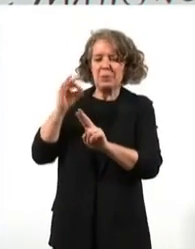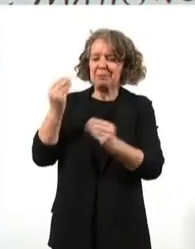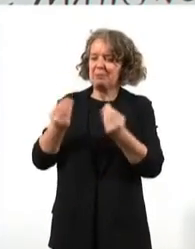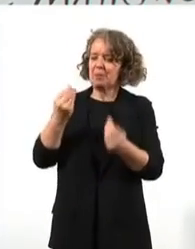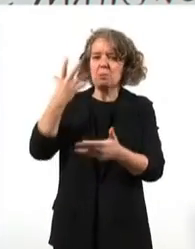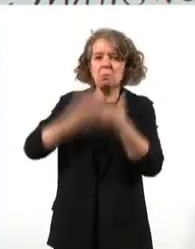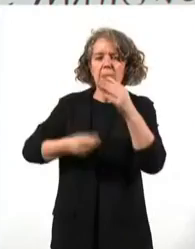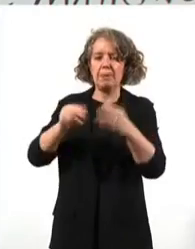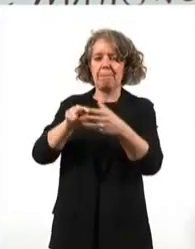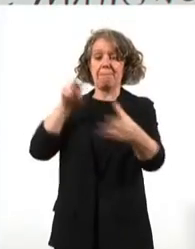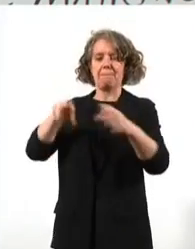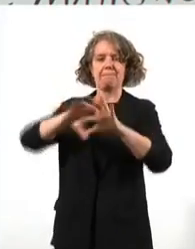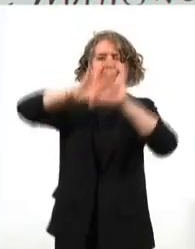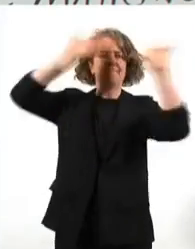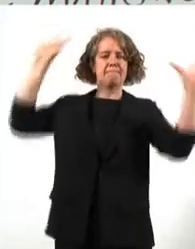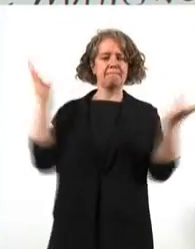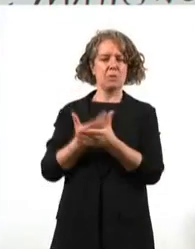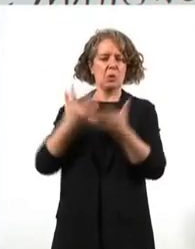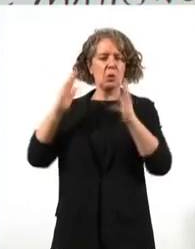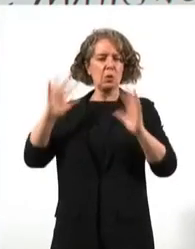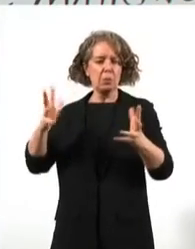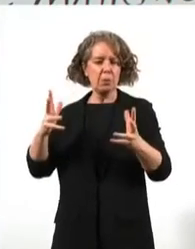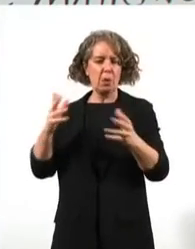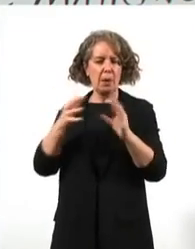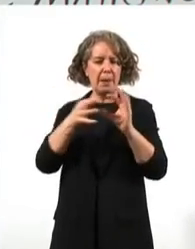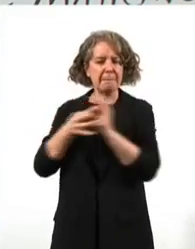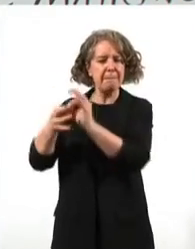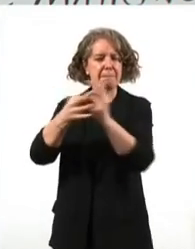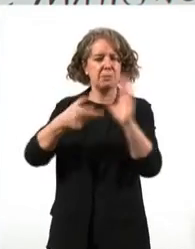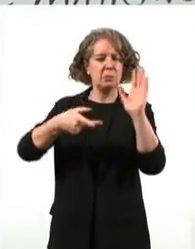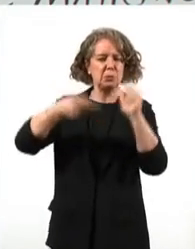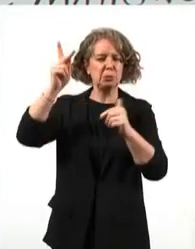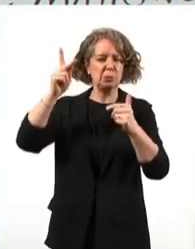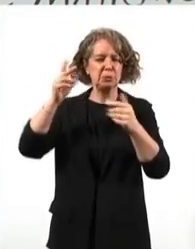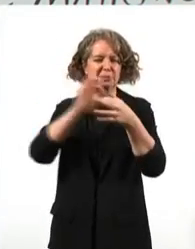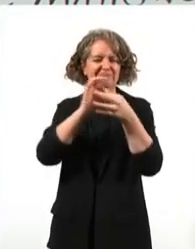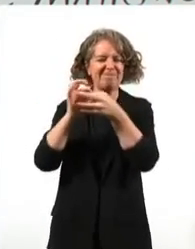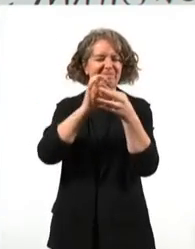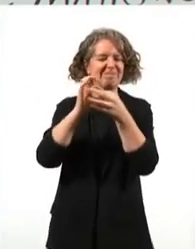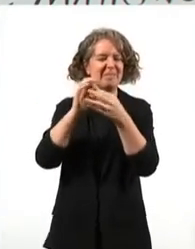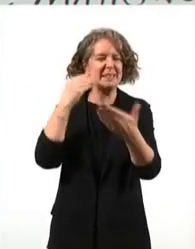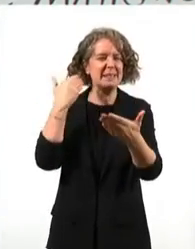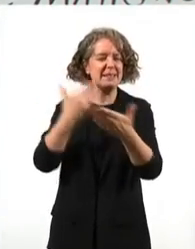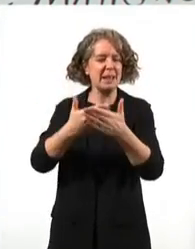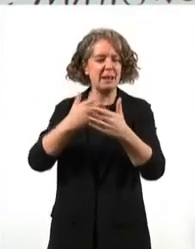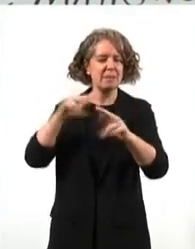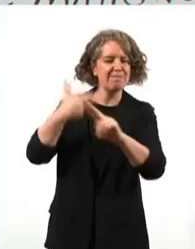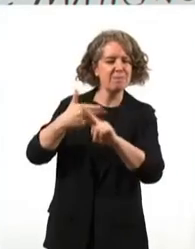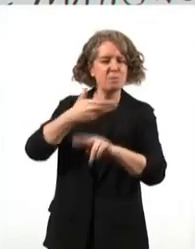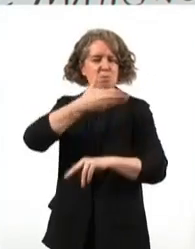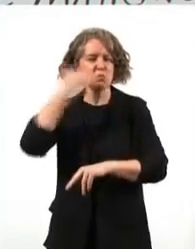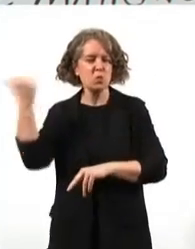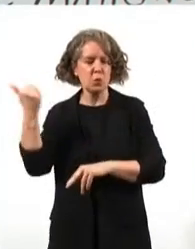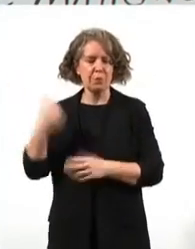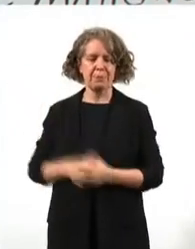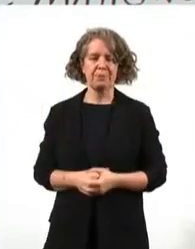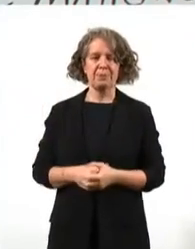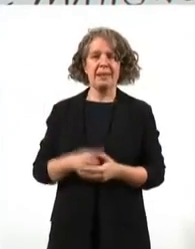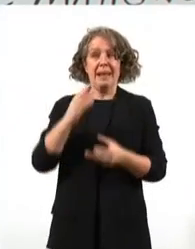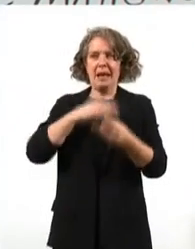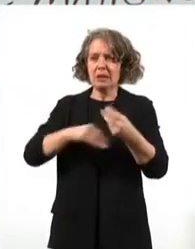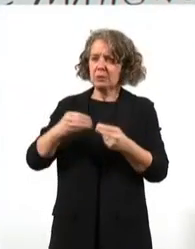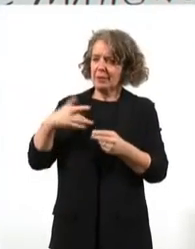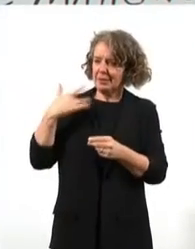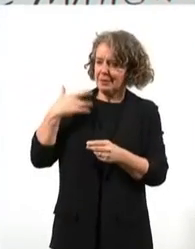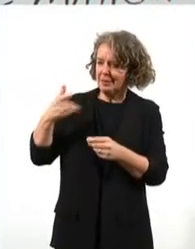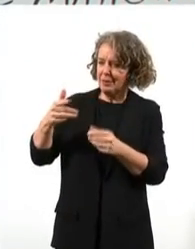on articule mieux et on renforce nos réponses. Je pense quand même, et moi ça m'intéresserait qu'on creuse avec vous, comme le ministre